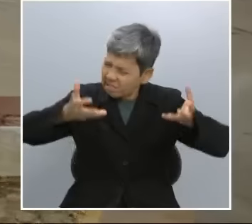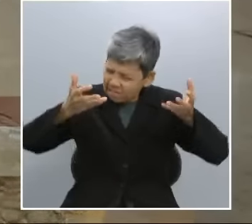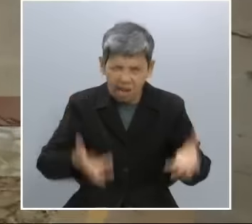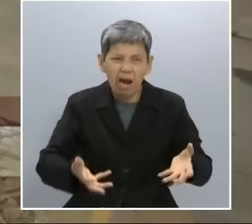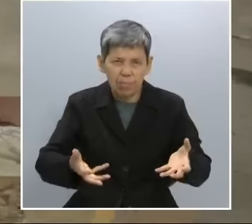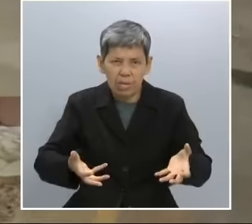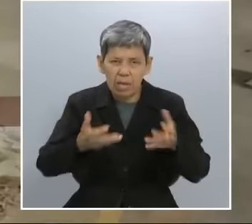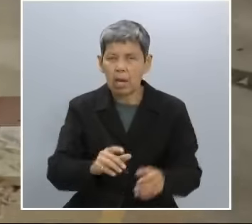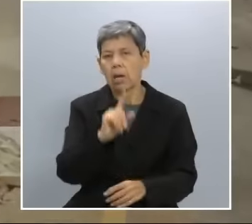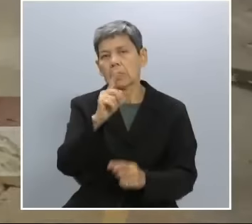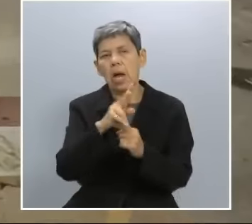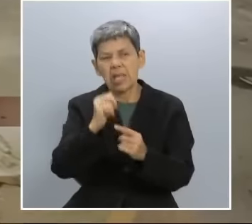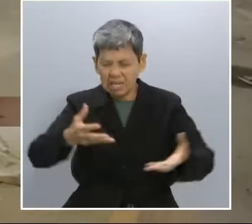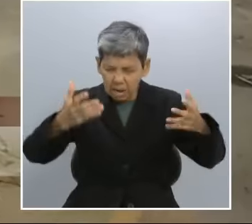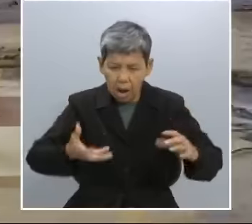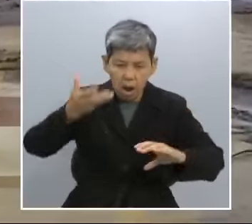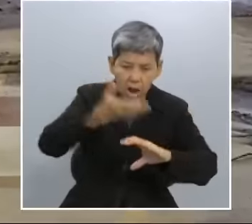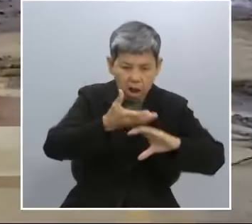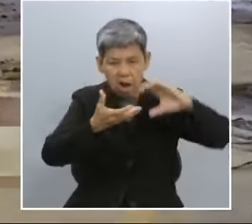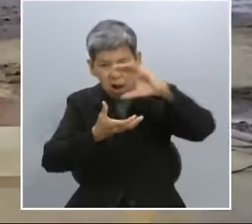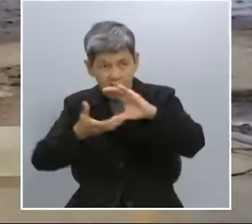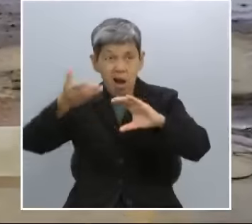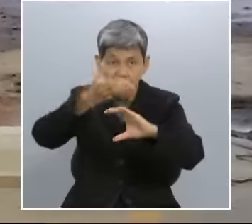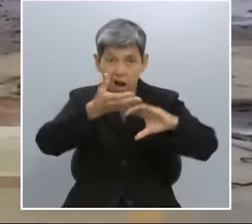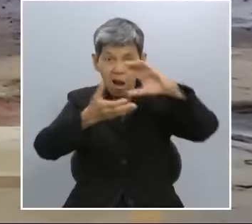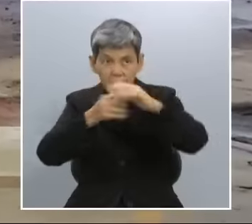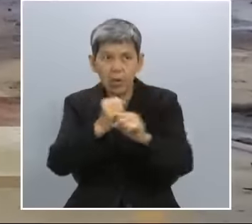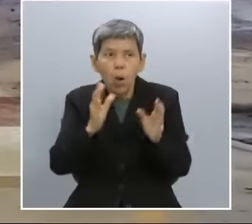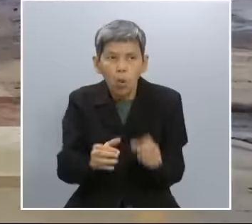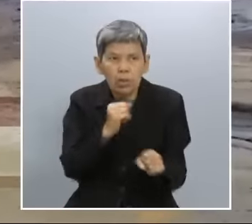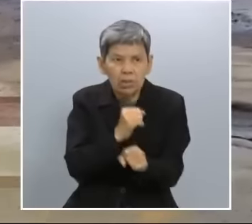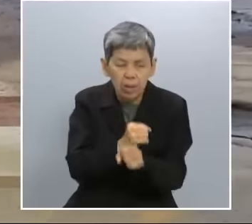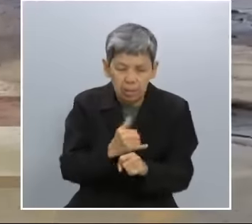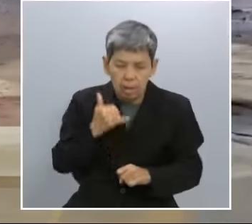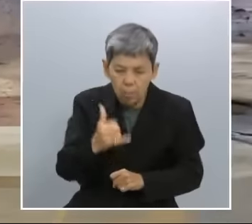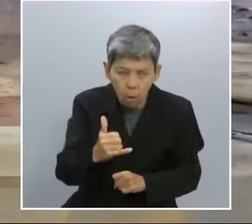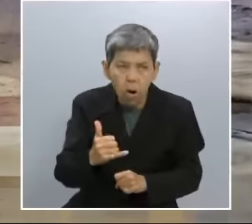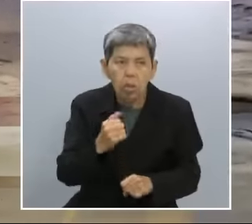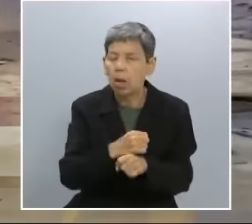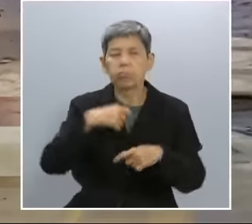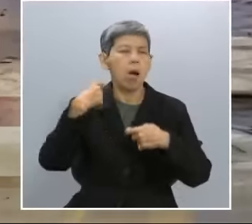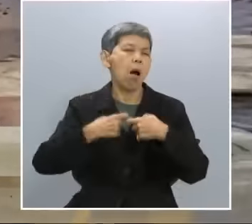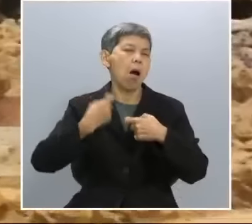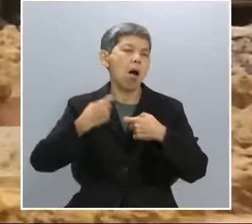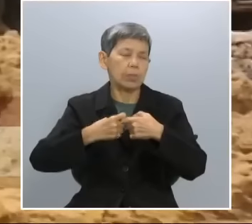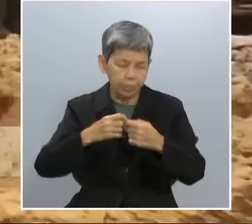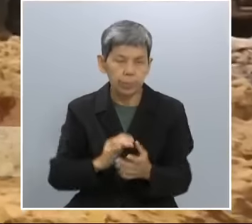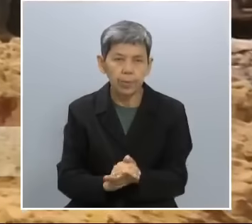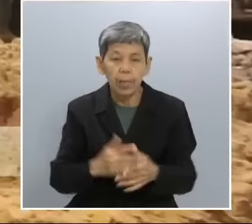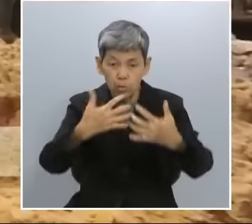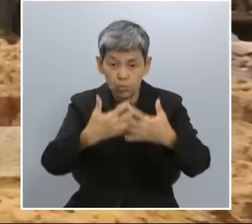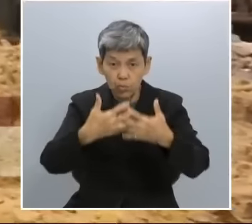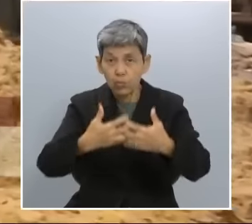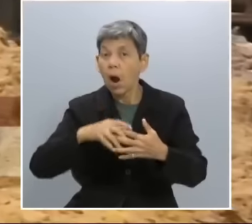ถังละ1ตันแล้วซ้อนกันอยู่หลายชั้นด้วยเจ้าหน้าที่ก็เข้าถึงต้นตอของไฟได้ยาก ขณะที่อุตสาหกรรมจังหวั